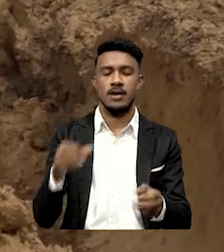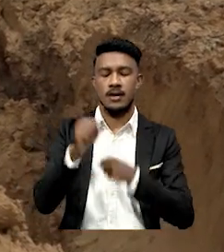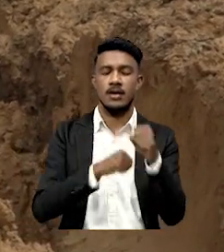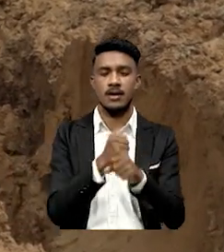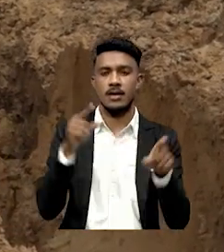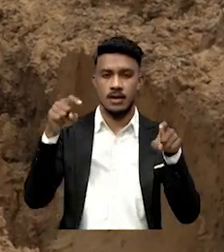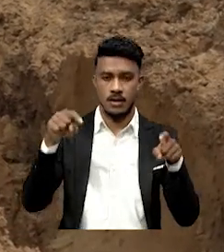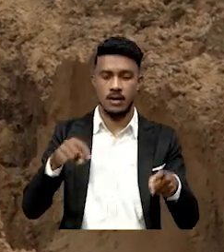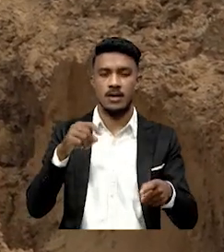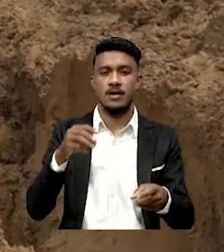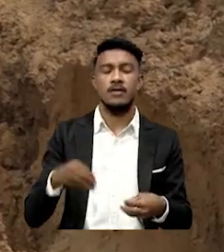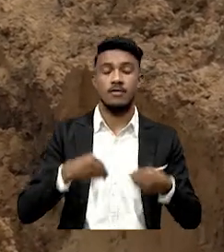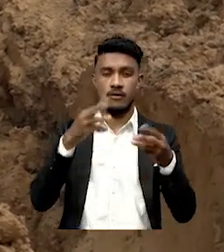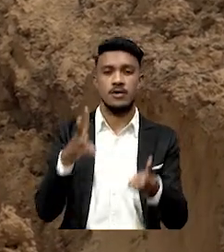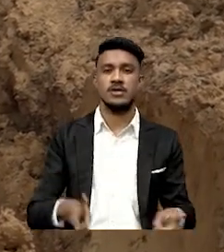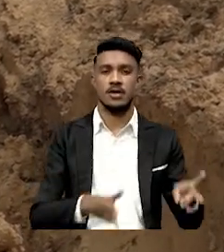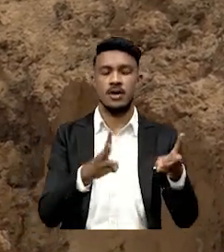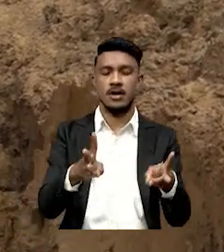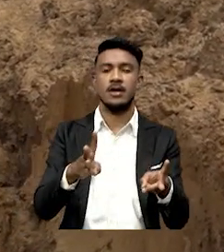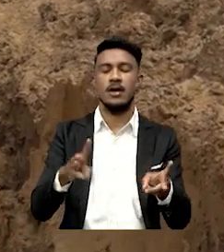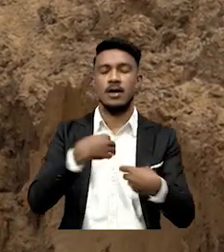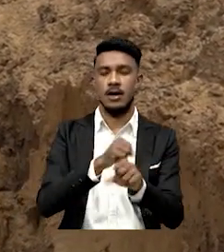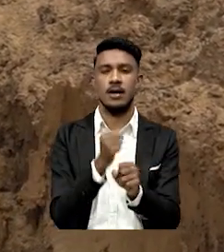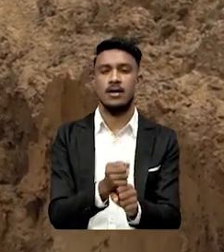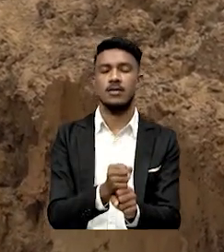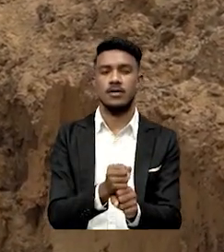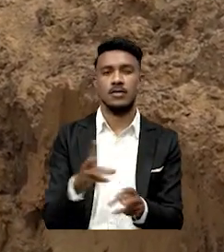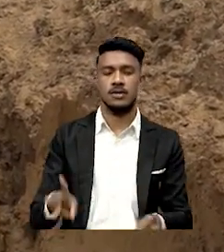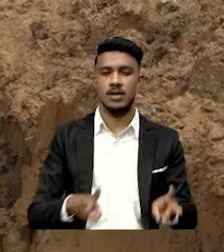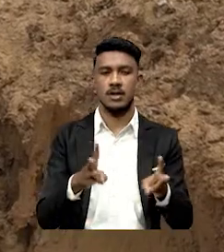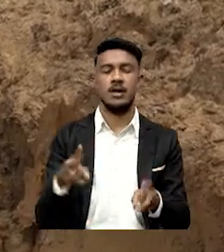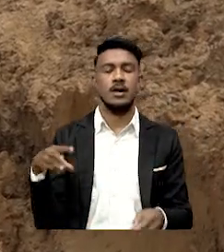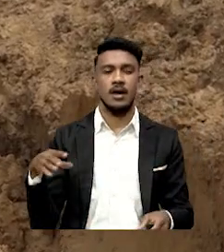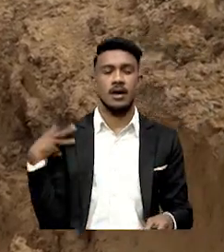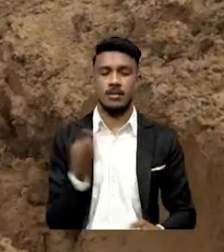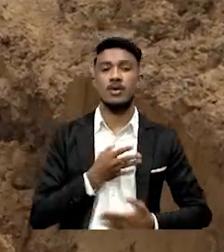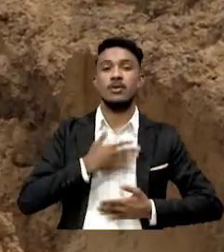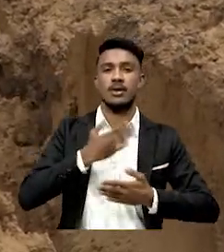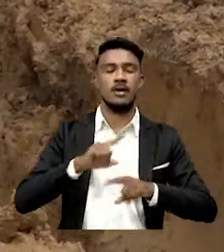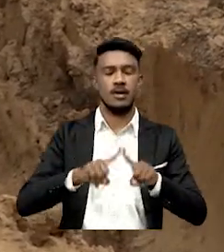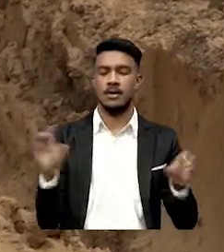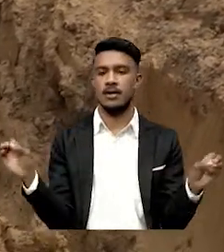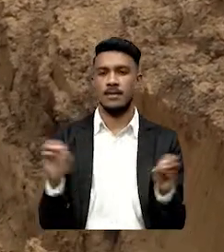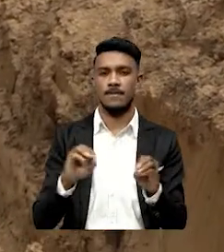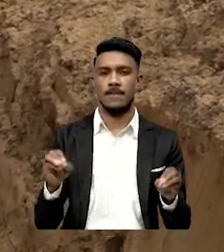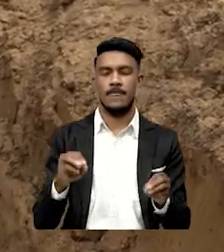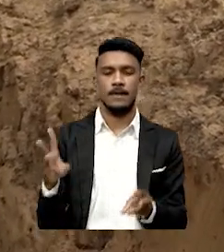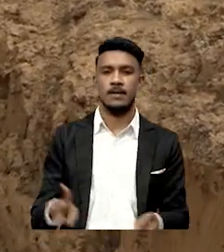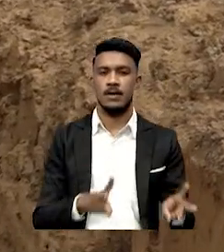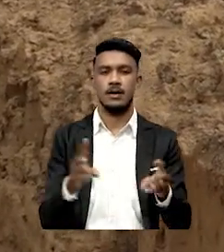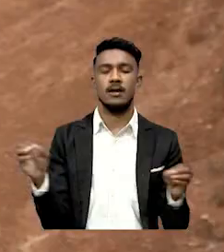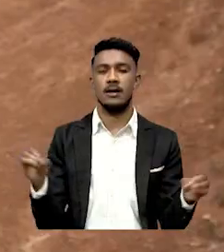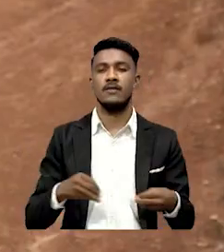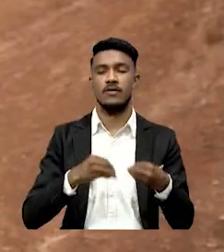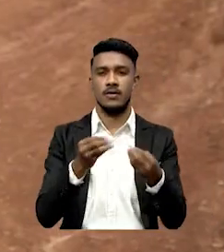nem amne contente, mas quando estrada lá Miami contente lá, nem amne contente lá. Dalam makalah fo opportunity